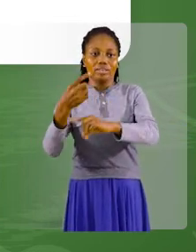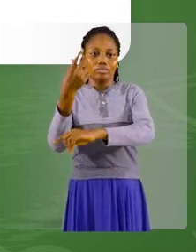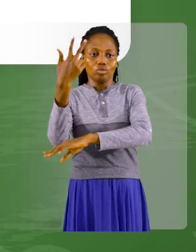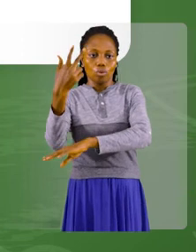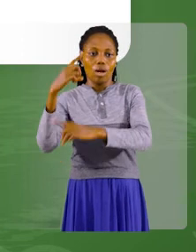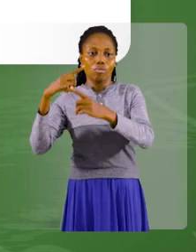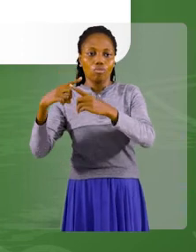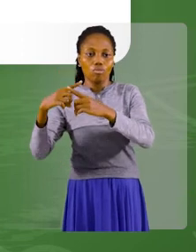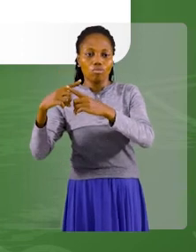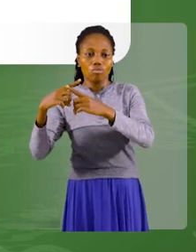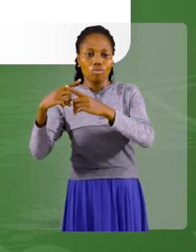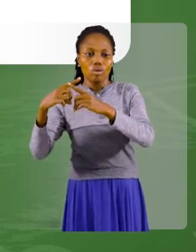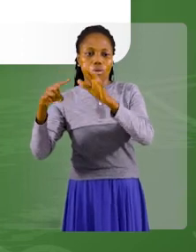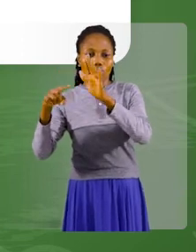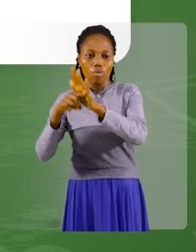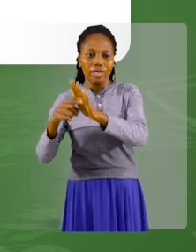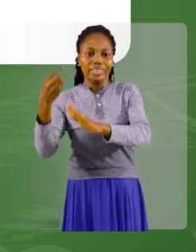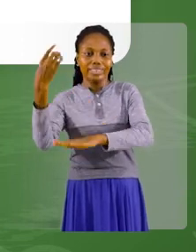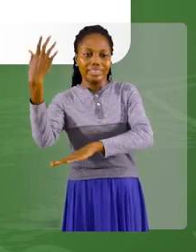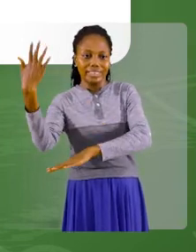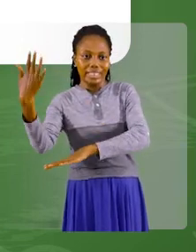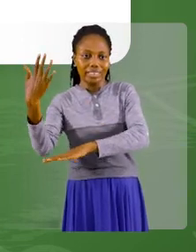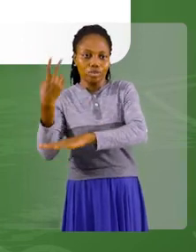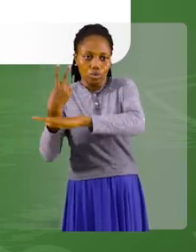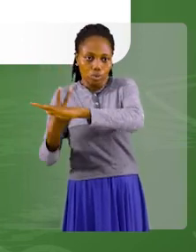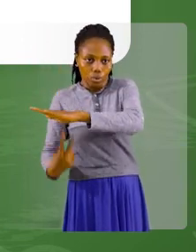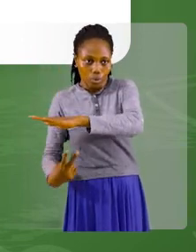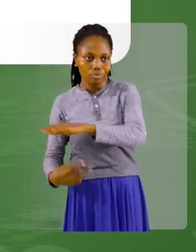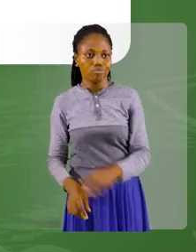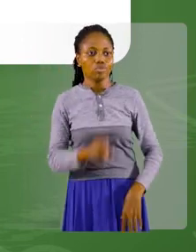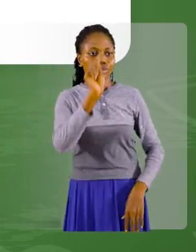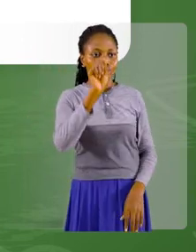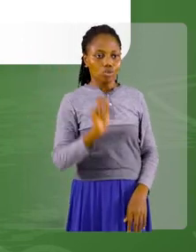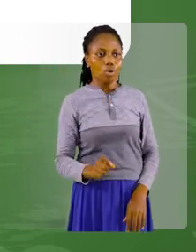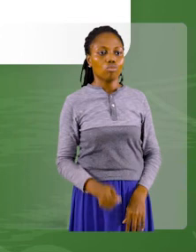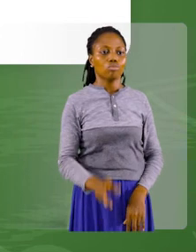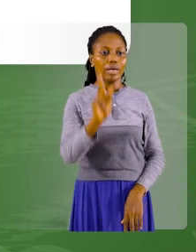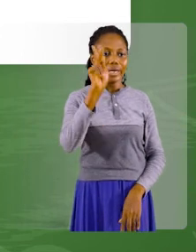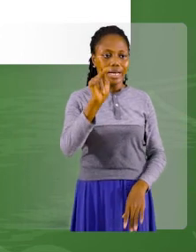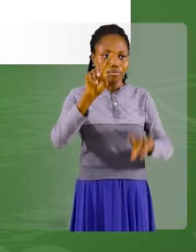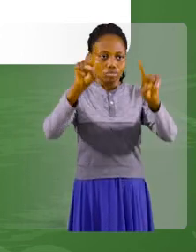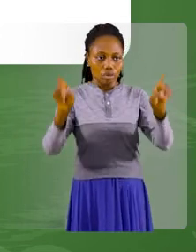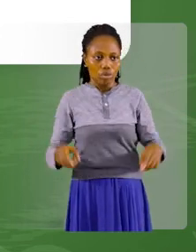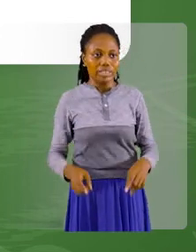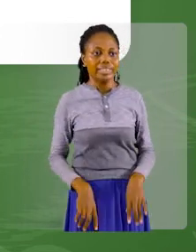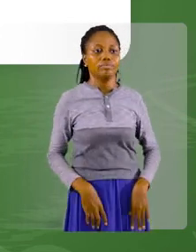2. Donc, K a pour coordonnées 7K moins